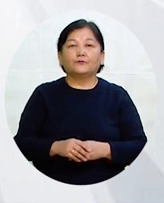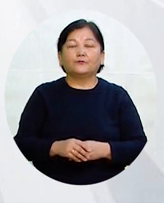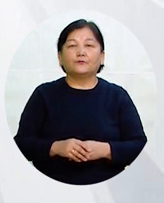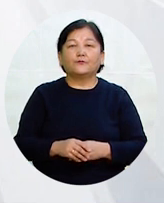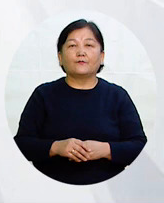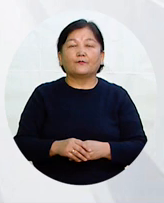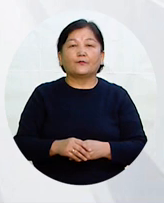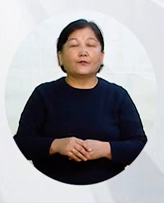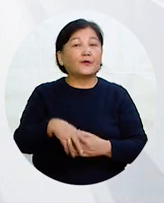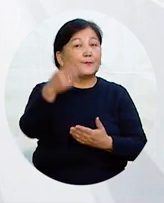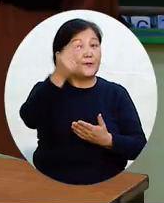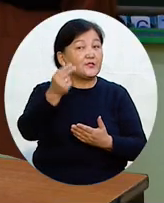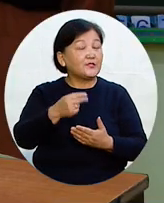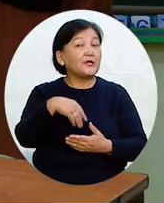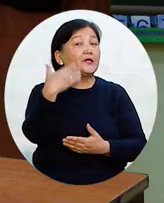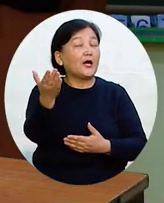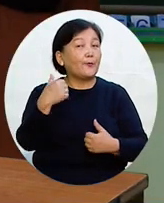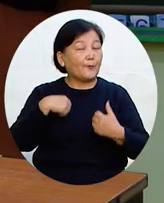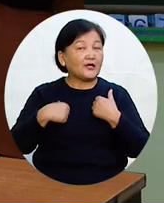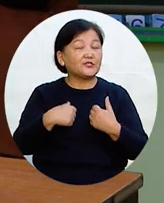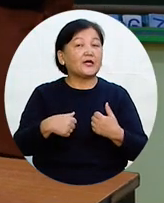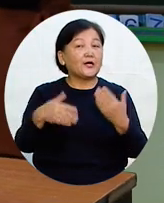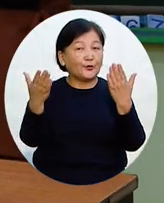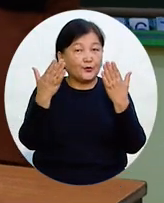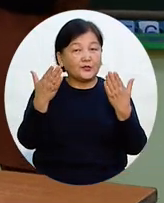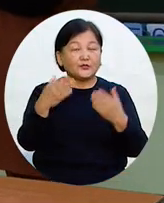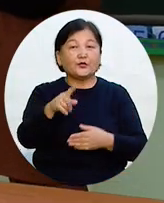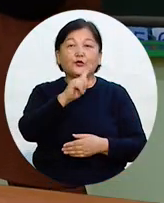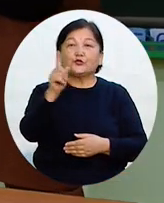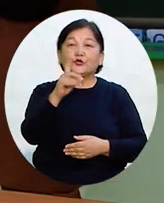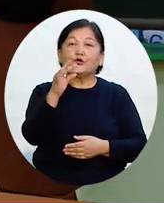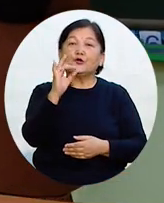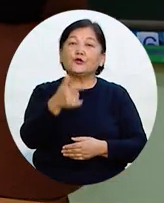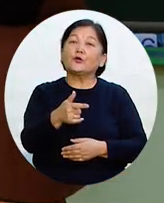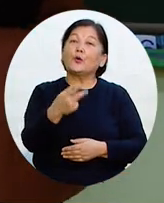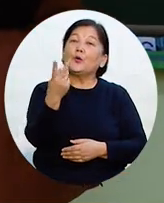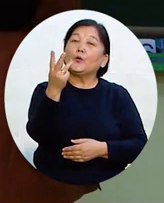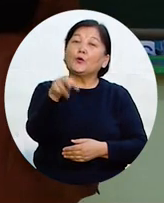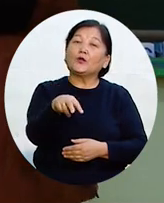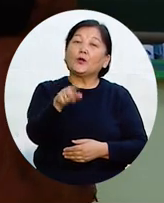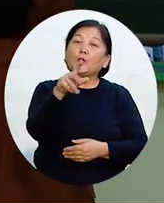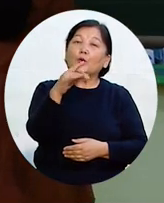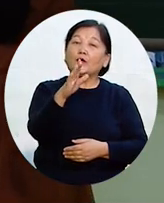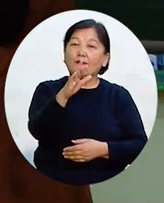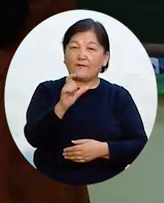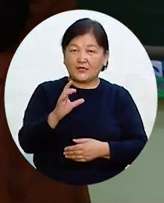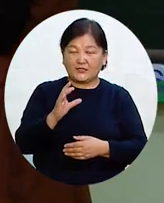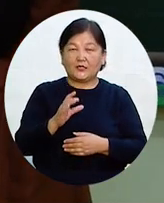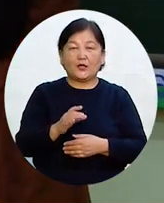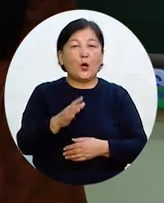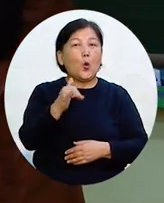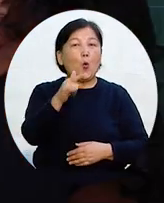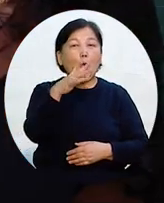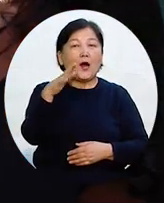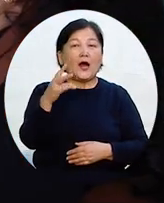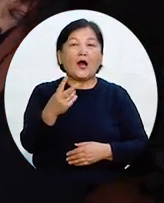За бичснээ багшаахаа бичсэндээ тулгая. Зориг, зориг, үл, хүрвээс,